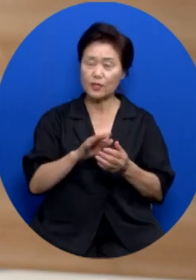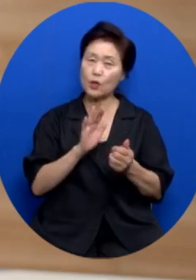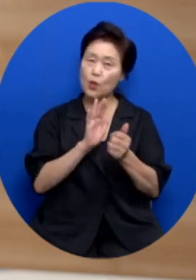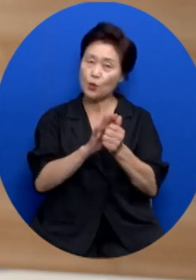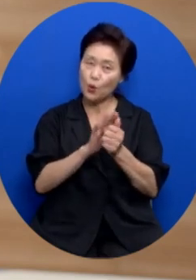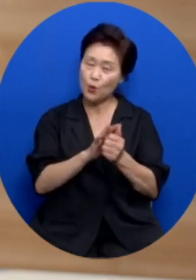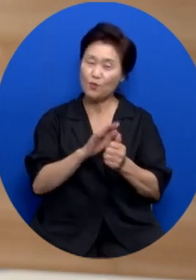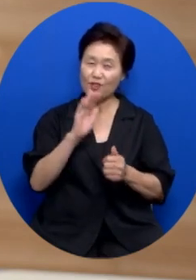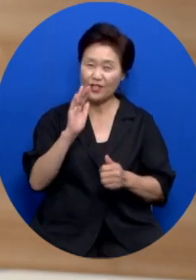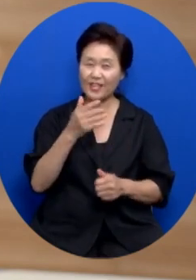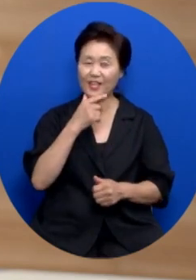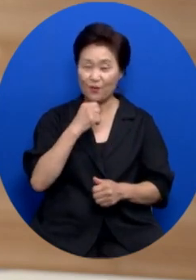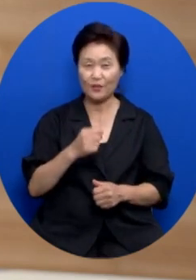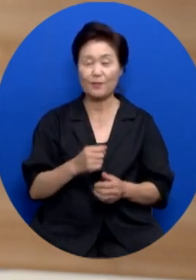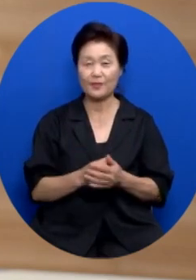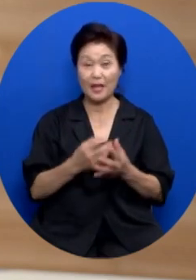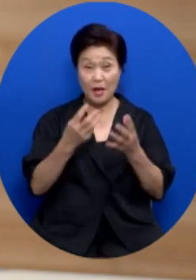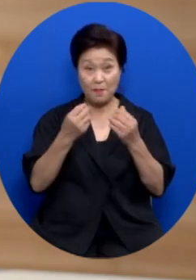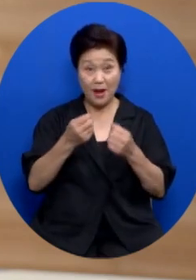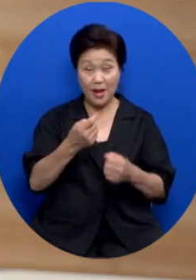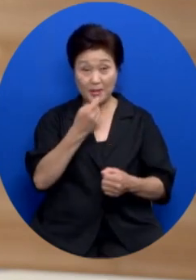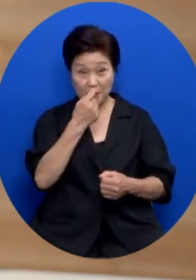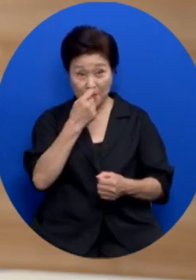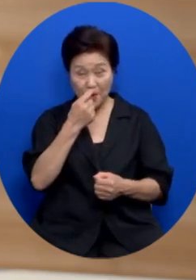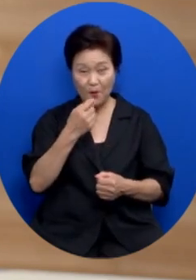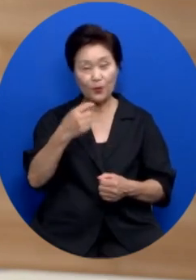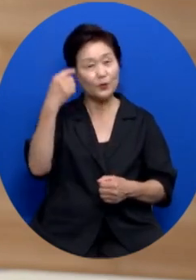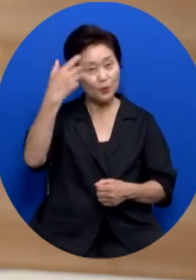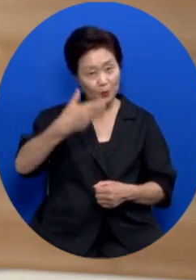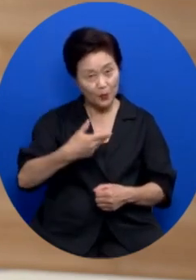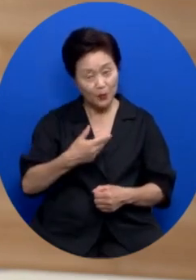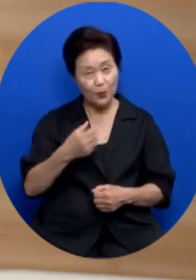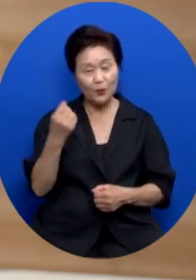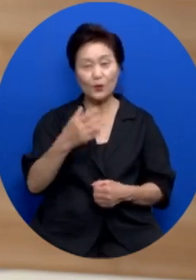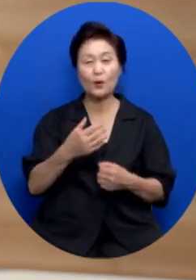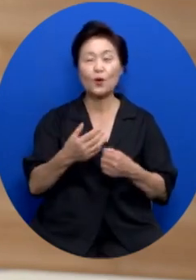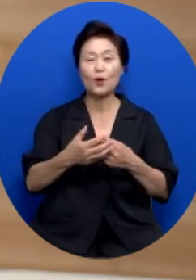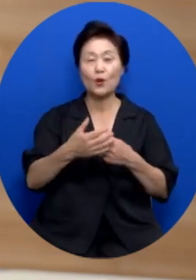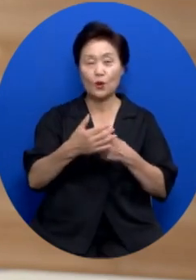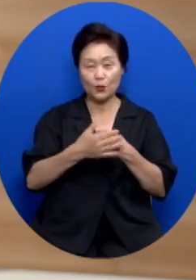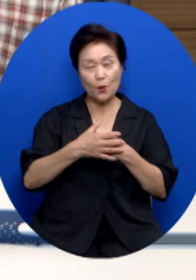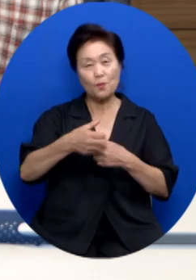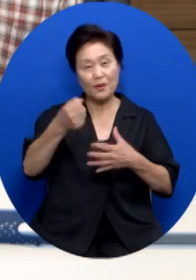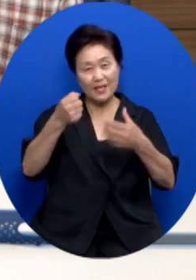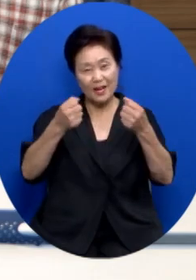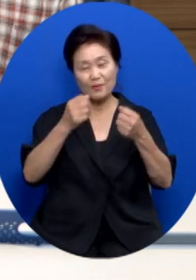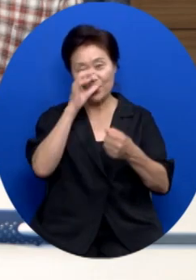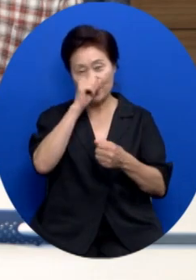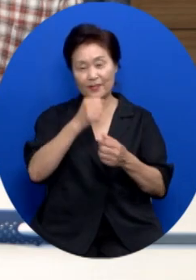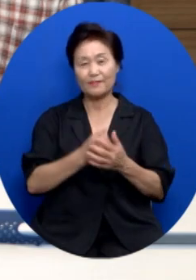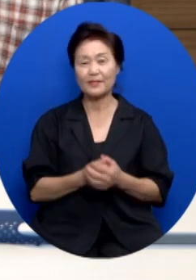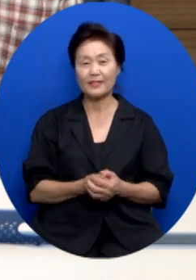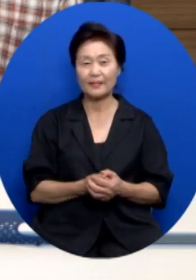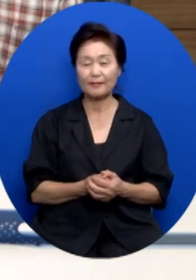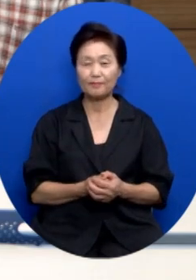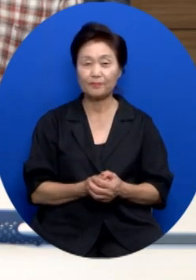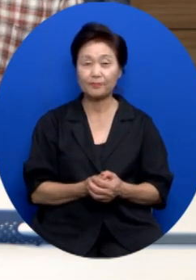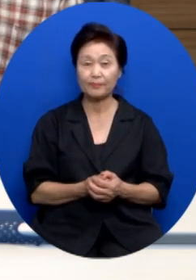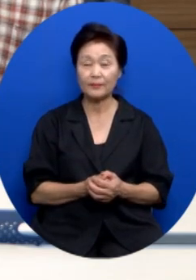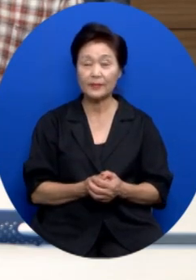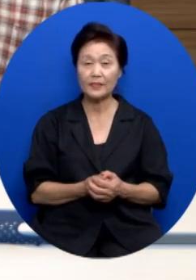준비하였습니다. 마음껏 배워가시고 또 질문도 하시고 이렇게 도움을 얻으시면 되겠습니다.